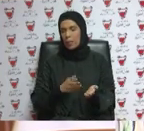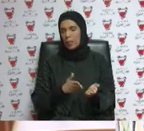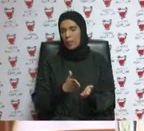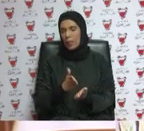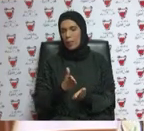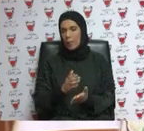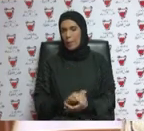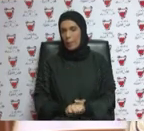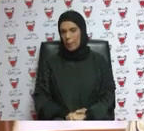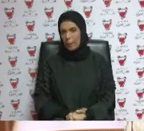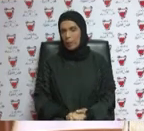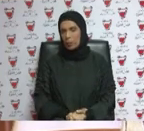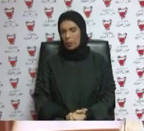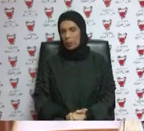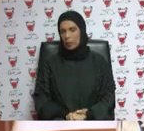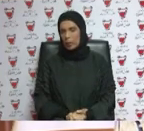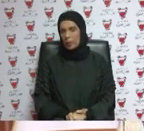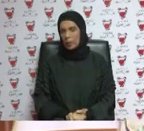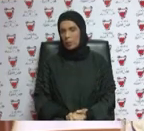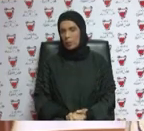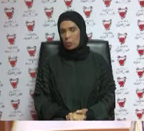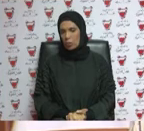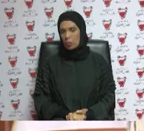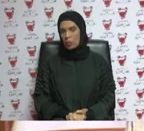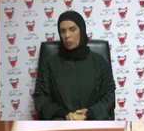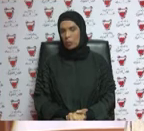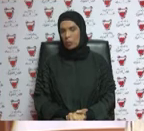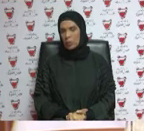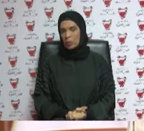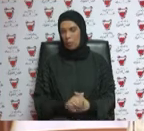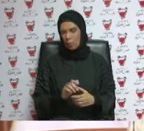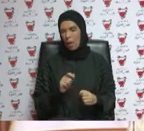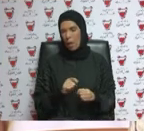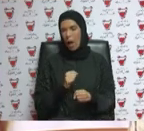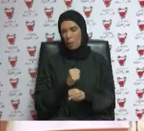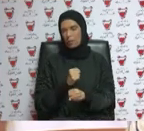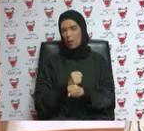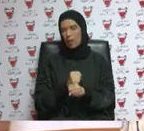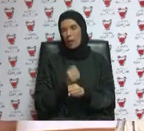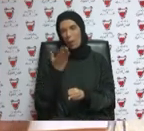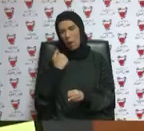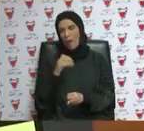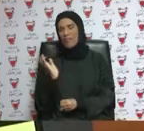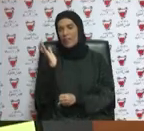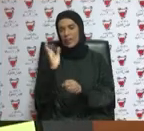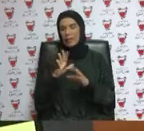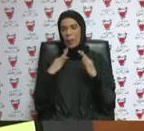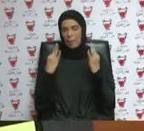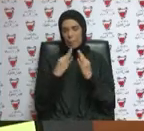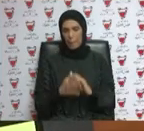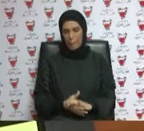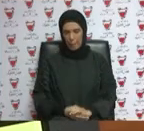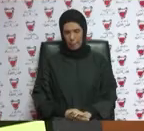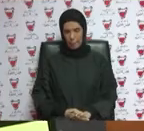على يقين أيضا أن هي راح تأخذ في عين الاعتبار مثل هؤلاء المهن الغير مشمولين وفي حالة تعثر الآن يعانون منها.